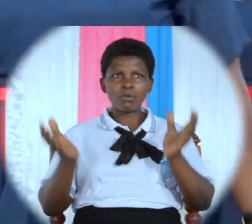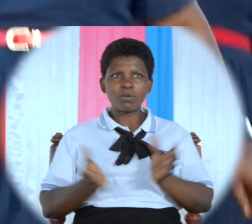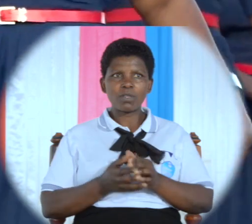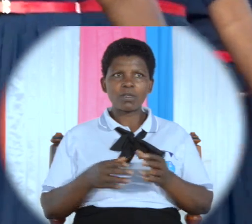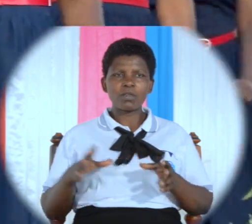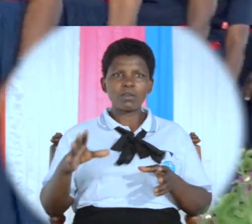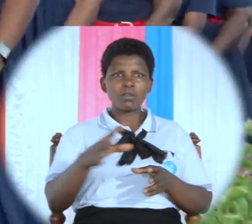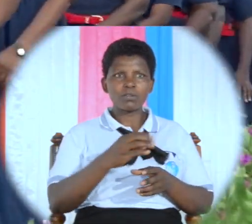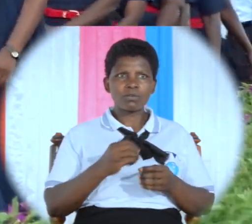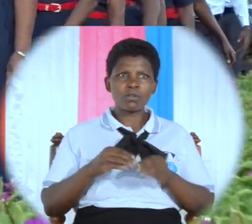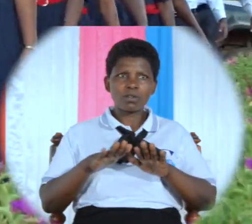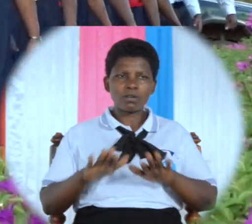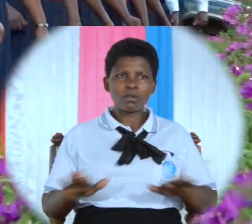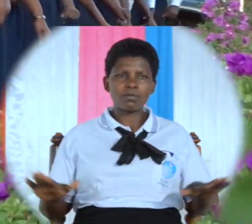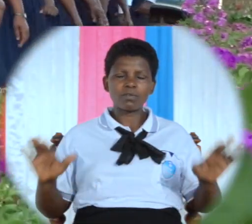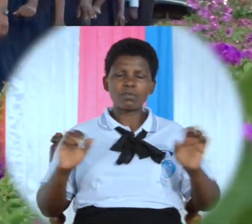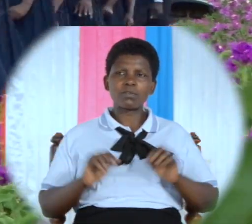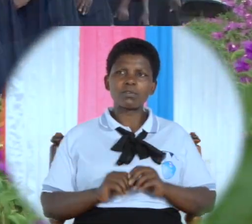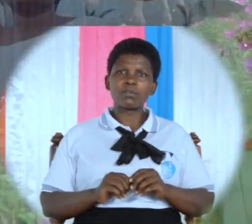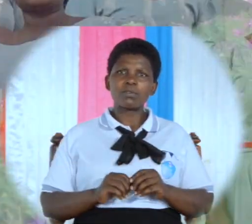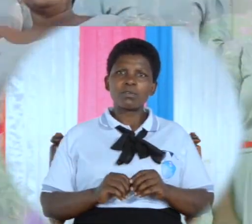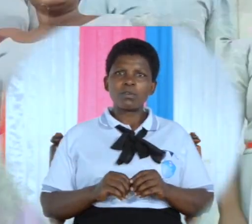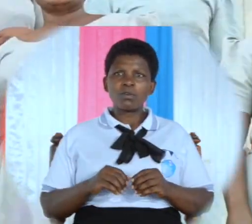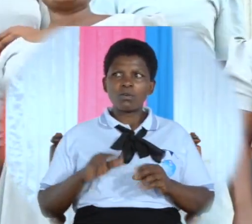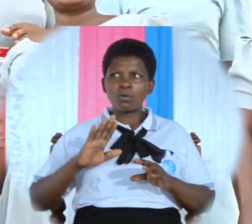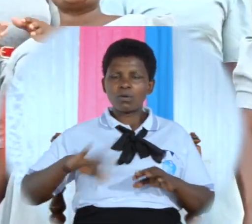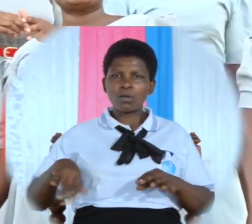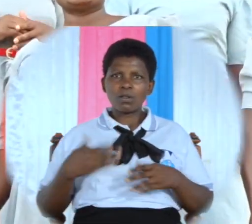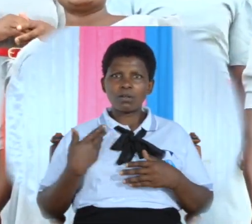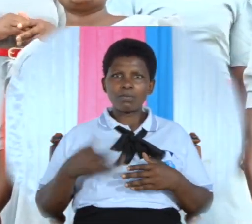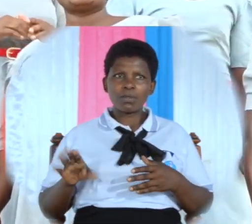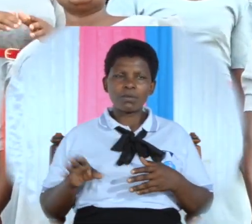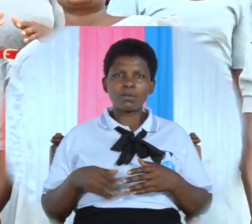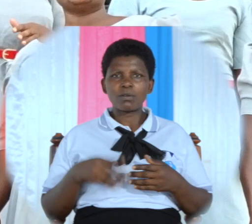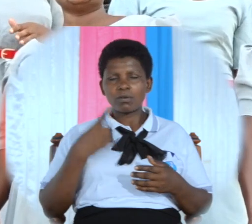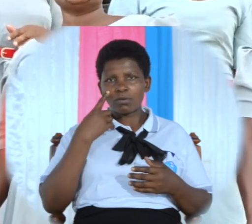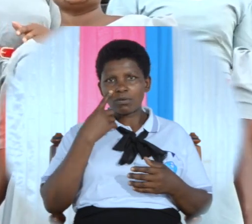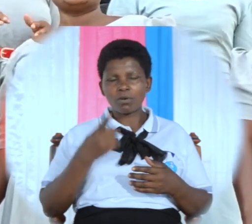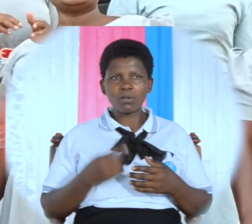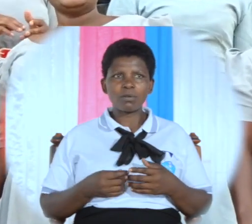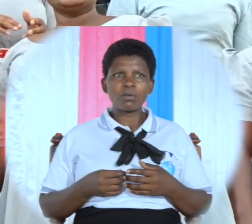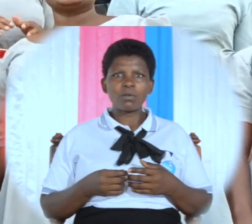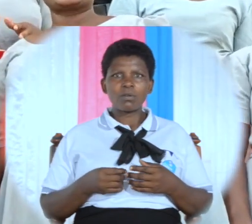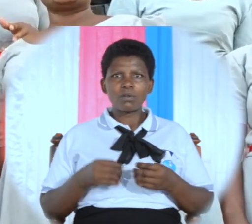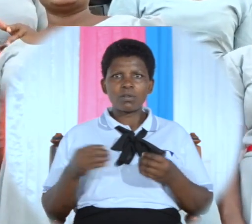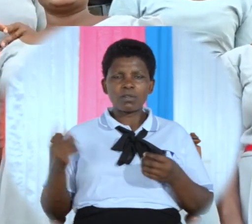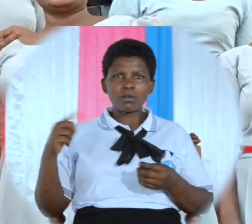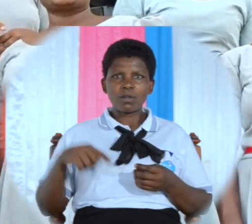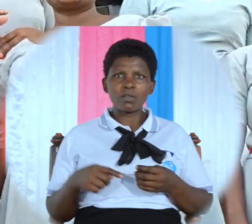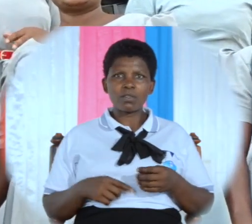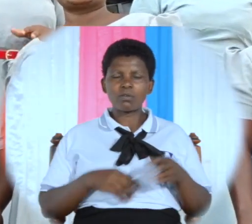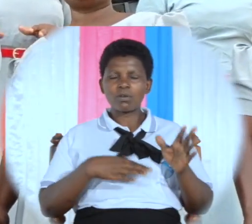dunia yakinichukulia nafasi na wala Bwana hapendi kuona